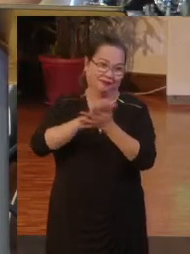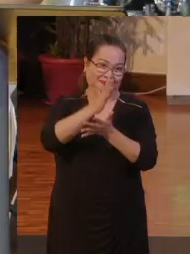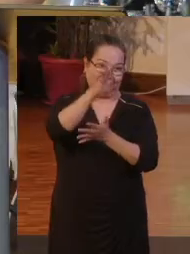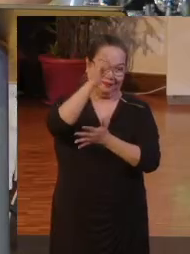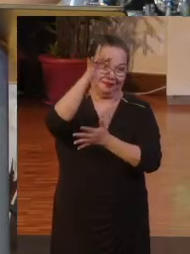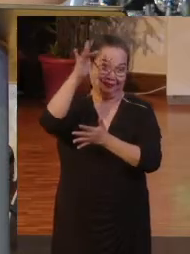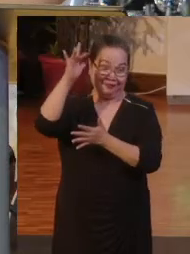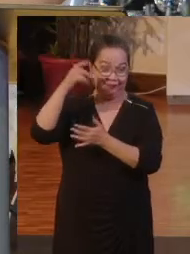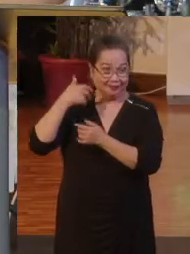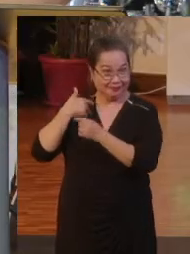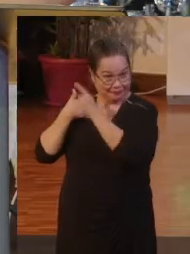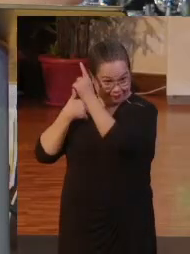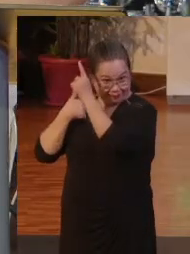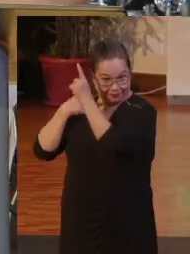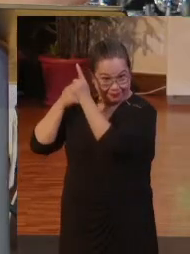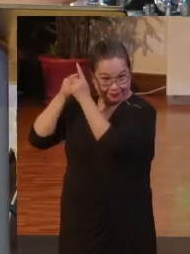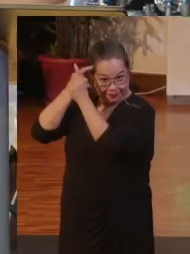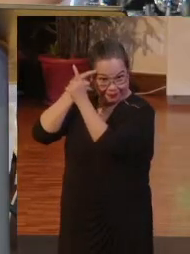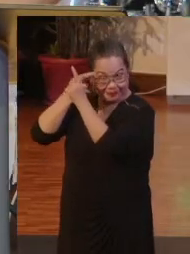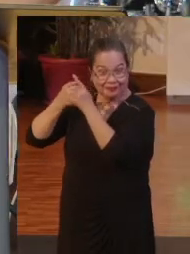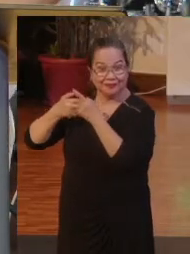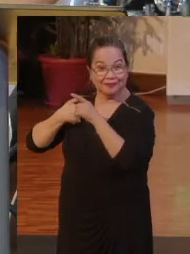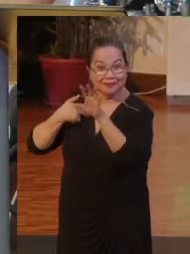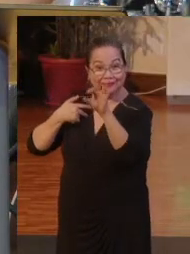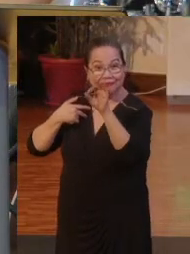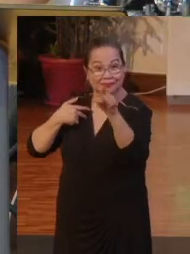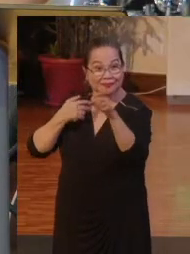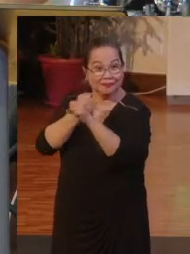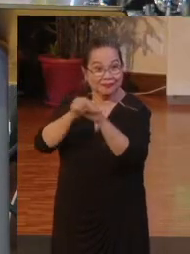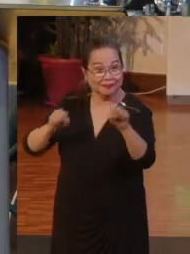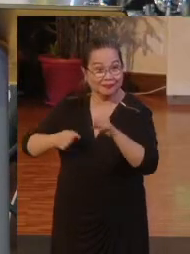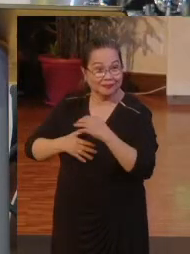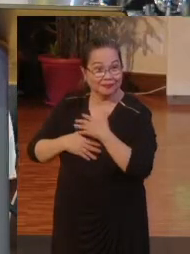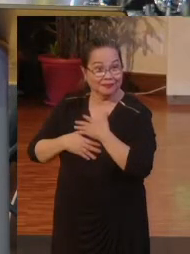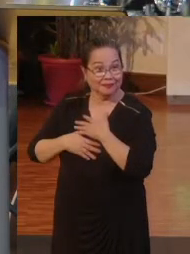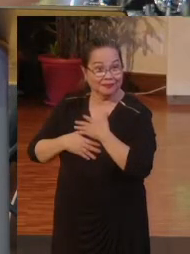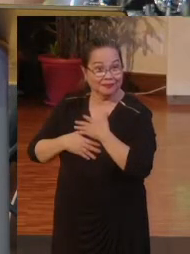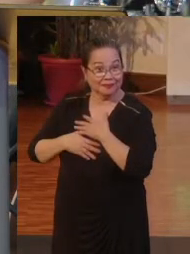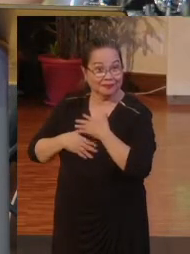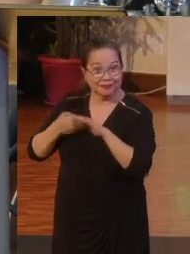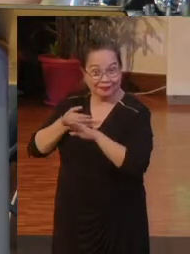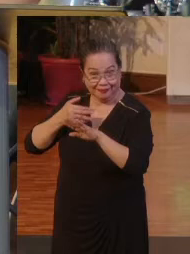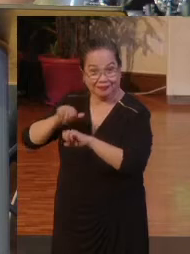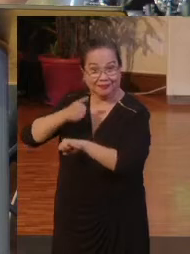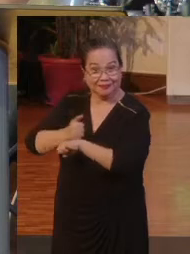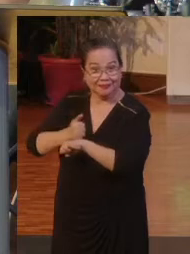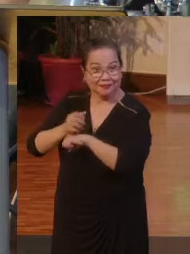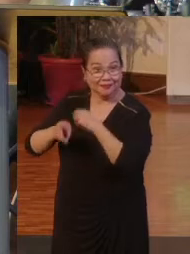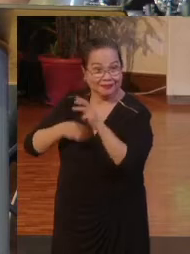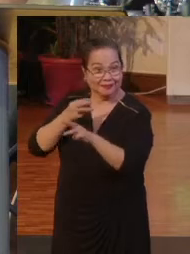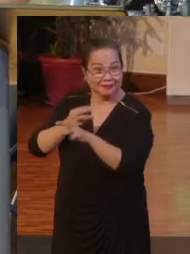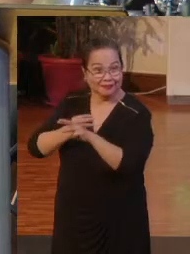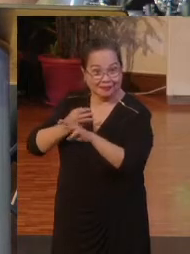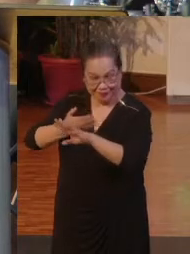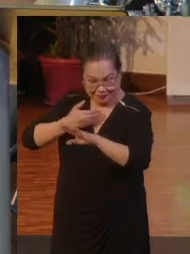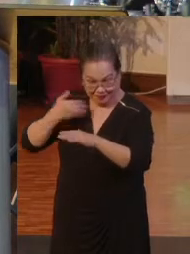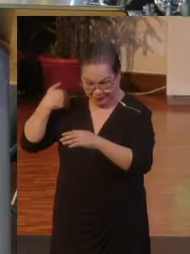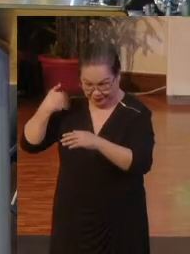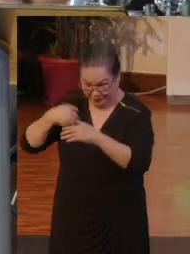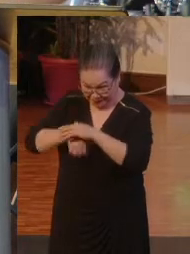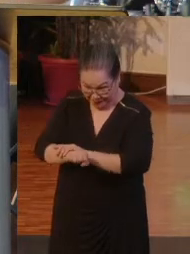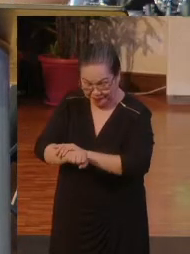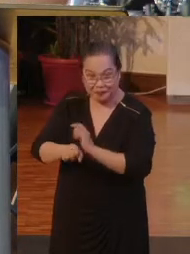Meron bang dahilan ng Diyos na piliin kayo para maligtas? Before the foundation of the world, no, hindi pa kayo pinapanganak, hindi